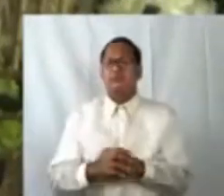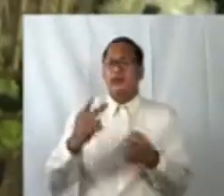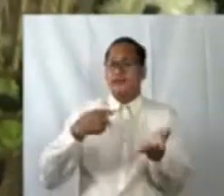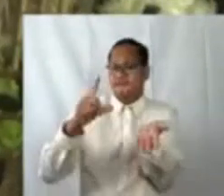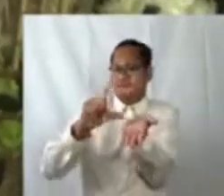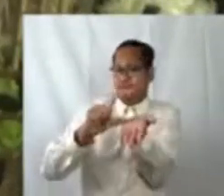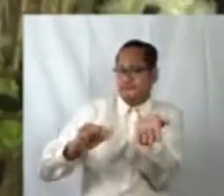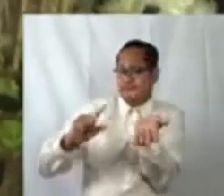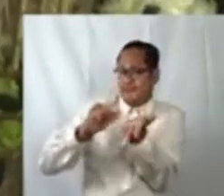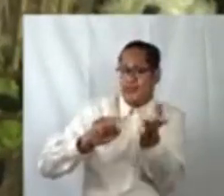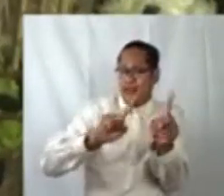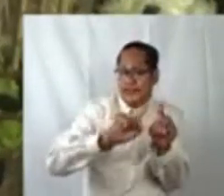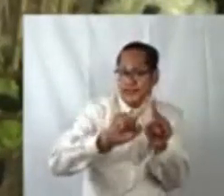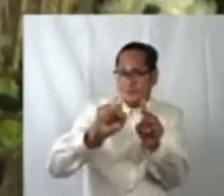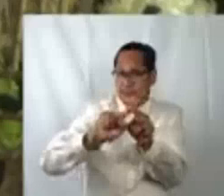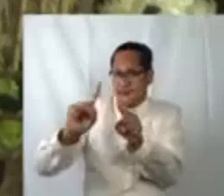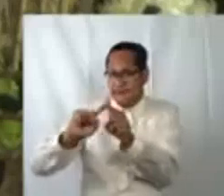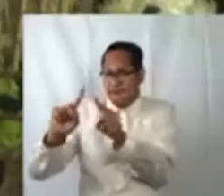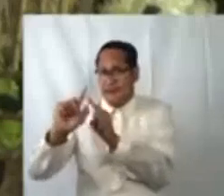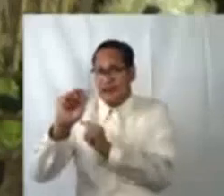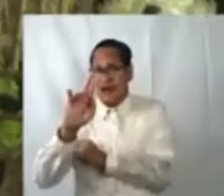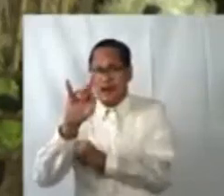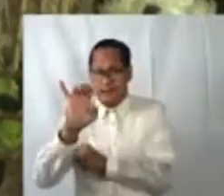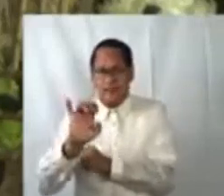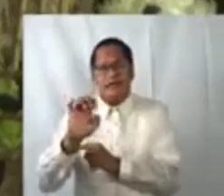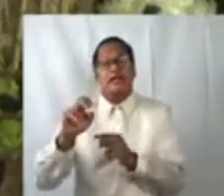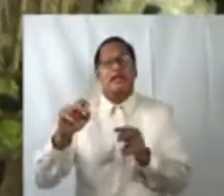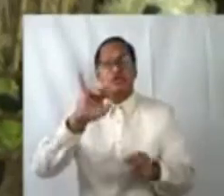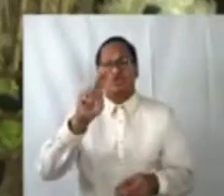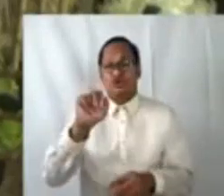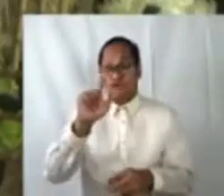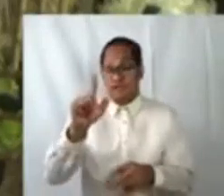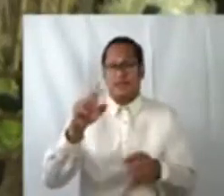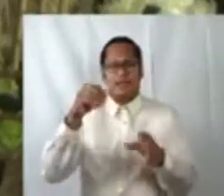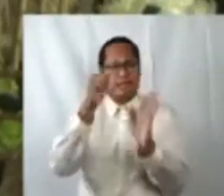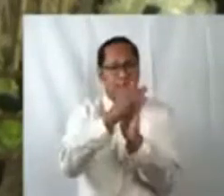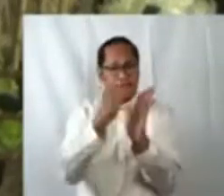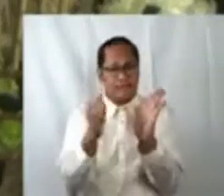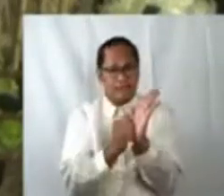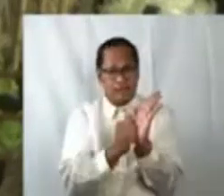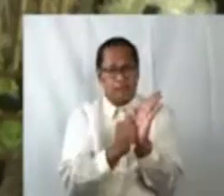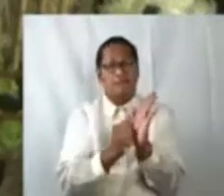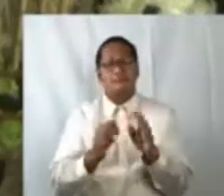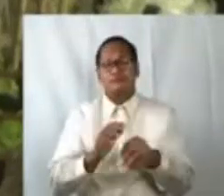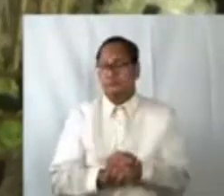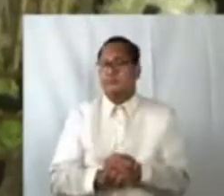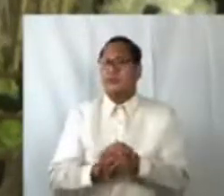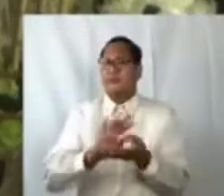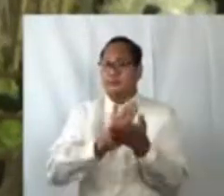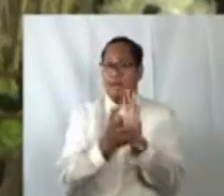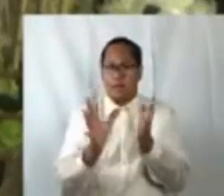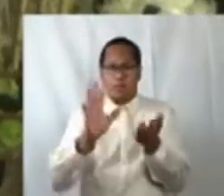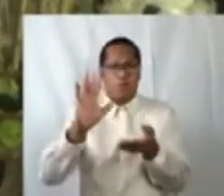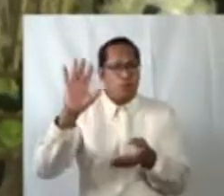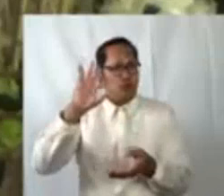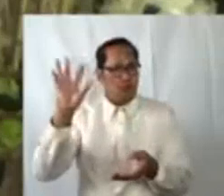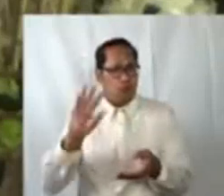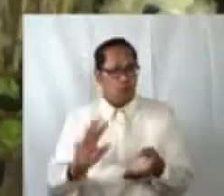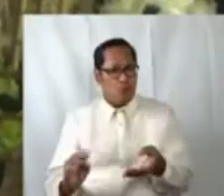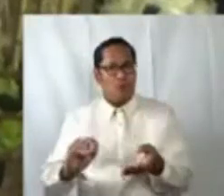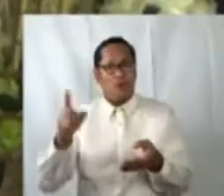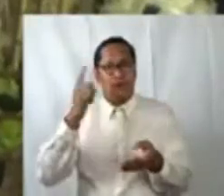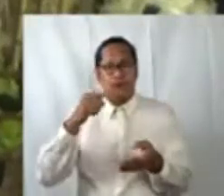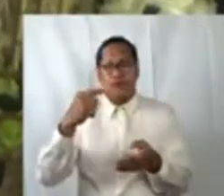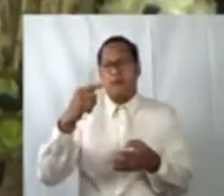Naglathala na rin sa iba't ibang artikulo sa mga journal na akademiko. Naging orihinal na panilista ng